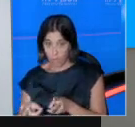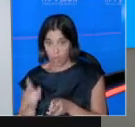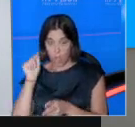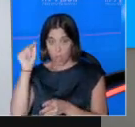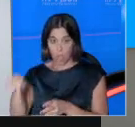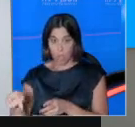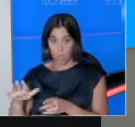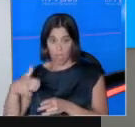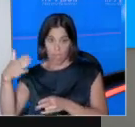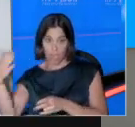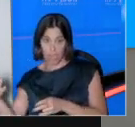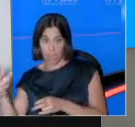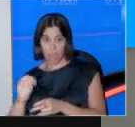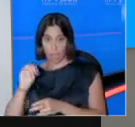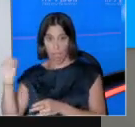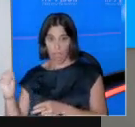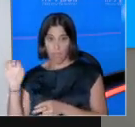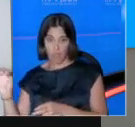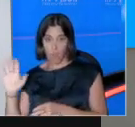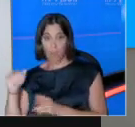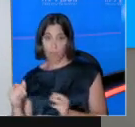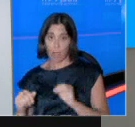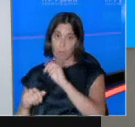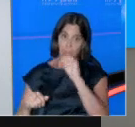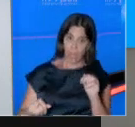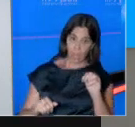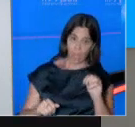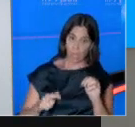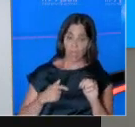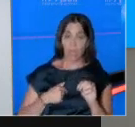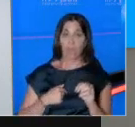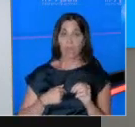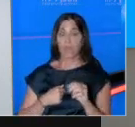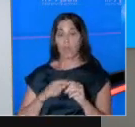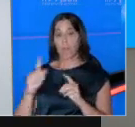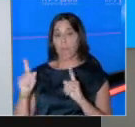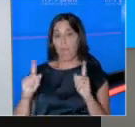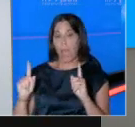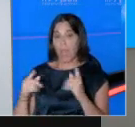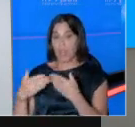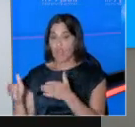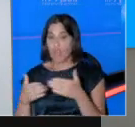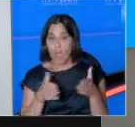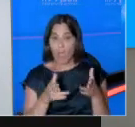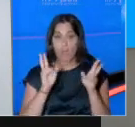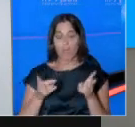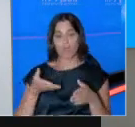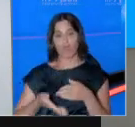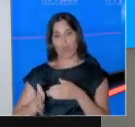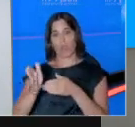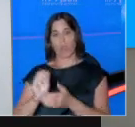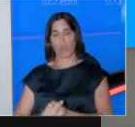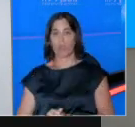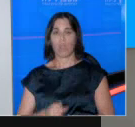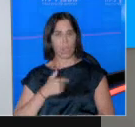דרך הצד המערבי שלו, וגם דרך הצד המזרחי, ומאחד השערים האלה, אפשר לאפשר... אני רוצה